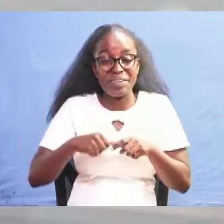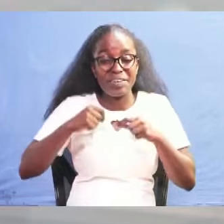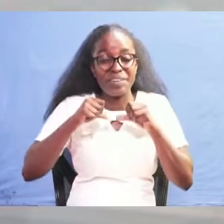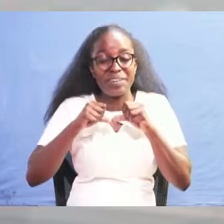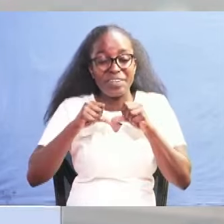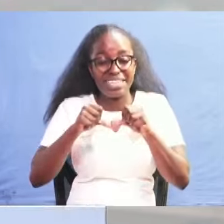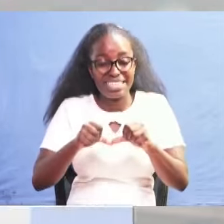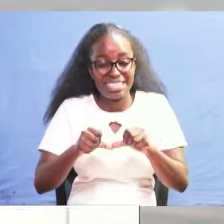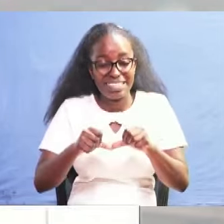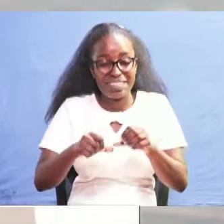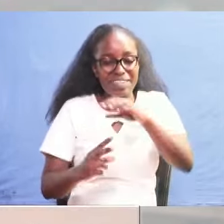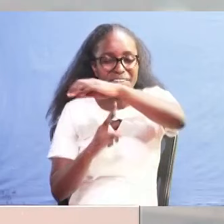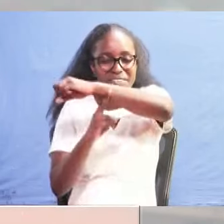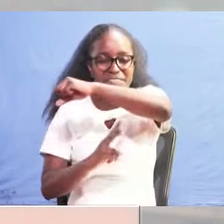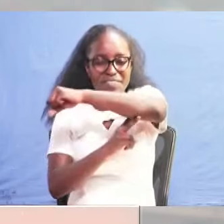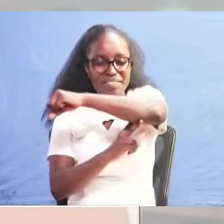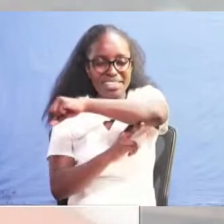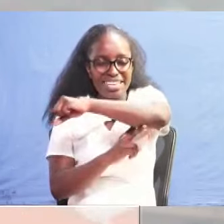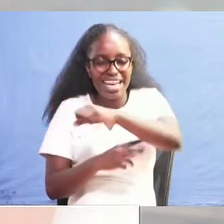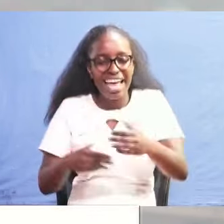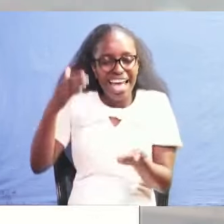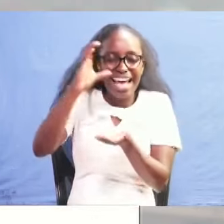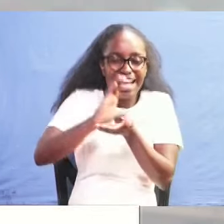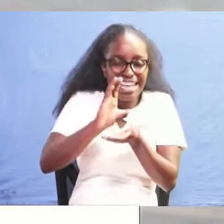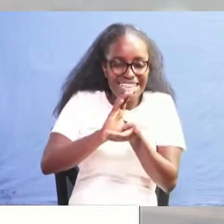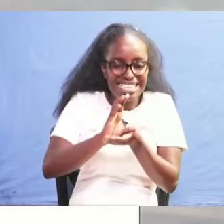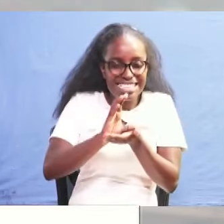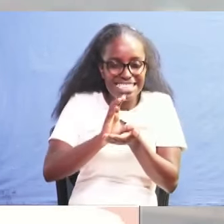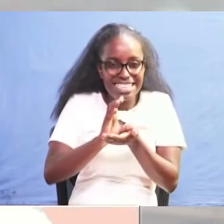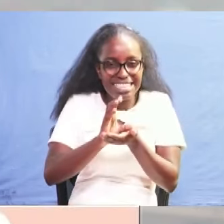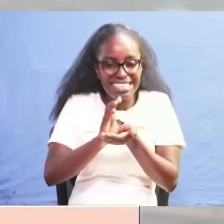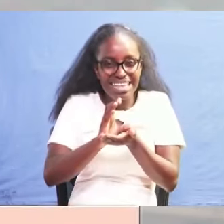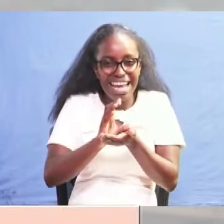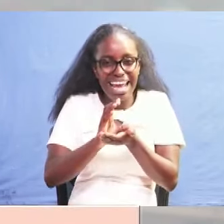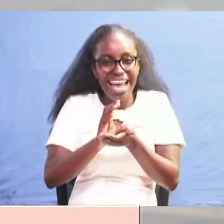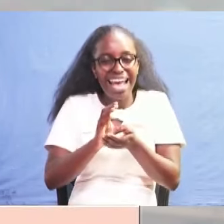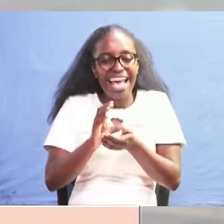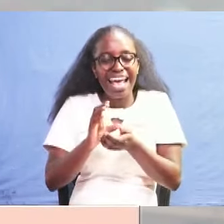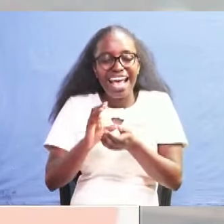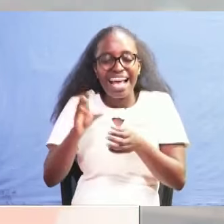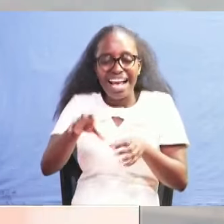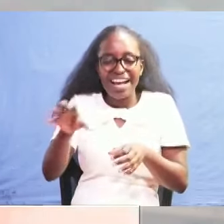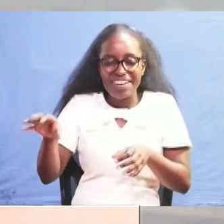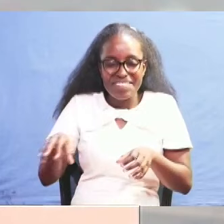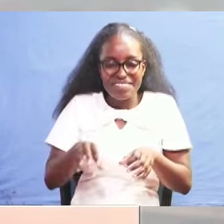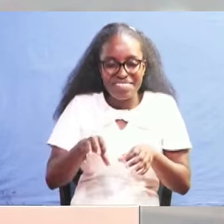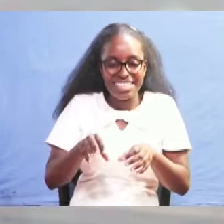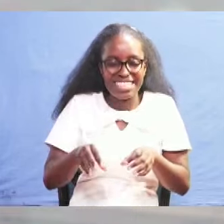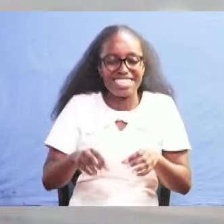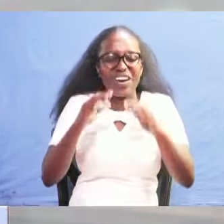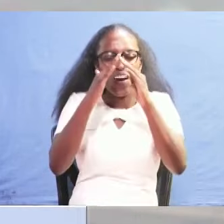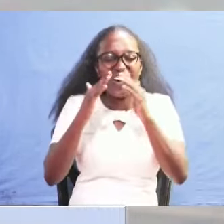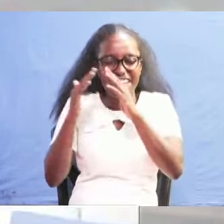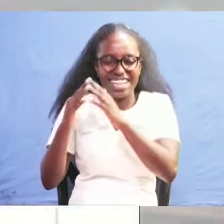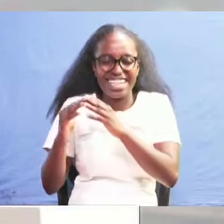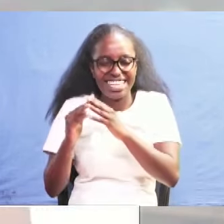Ikongo lililo katikati ya Mutunduri na soko la Ena. Gavana wa Embu Cecily Mbarire, ambaye aliongoza kikao cha kamati